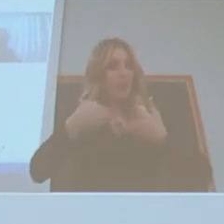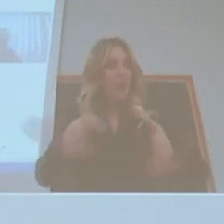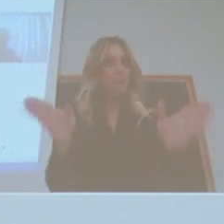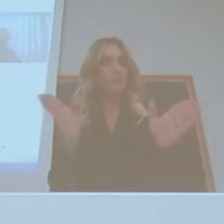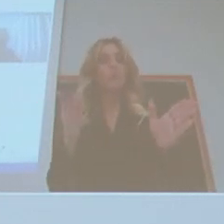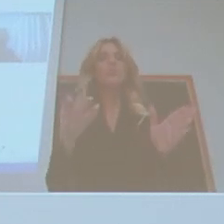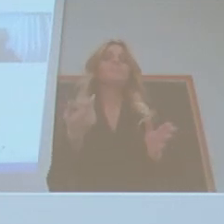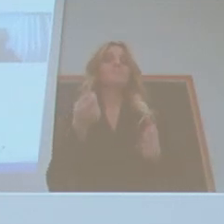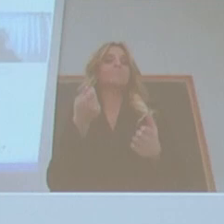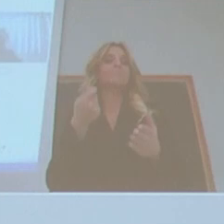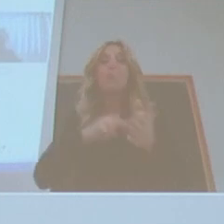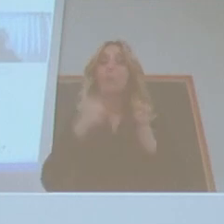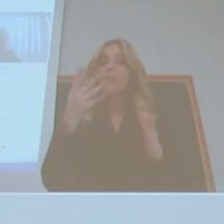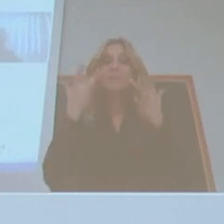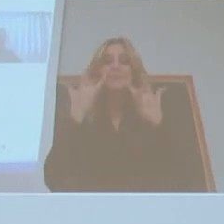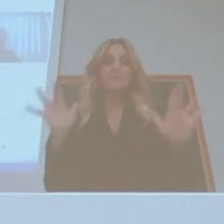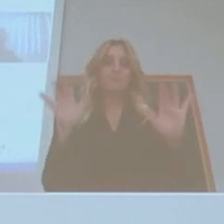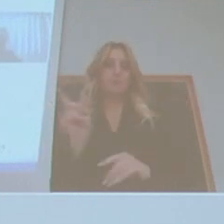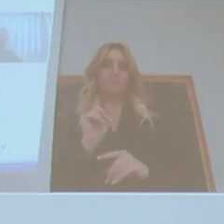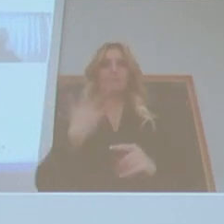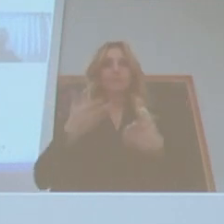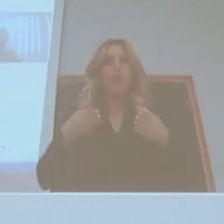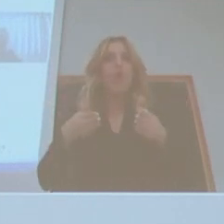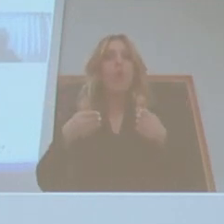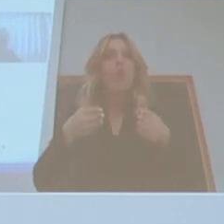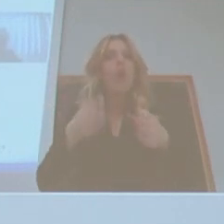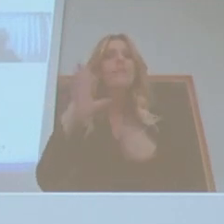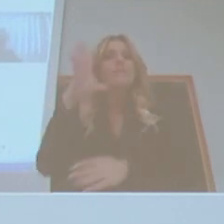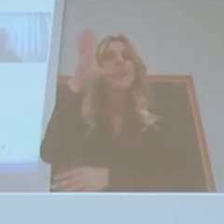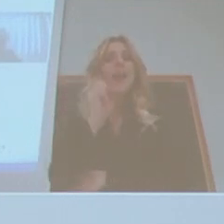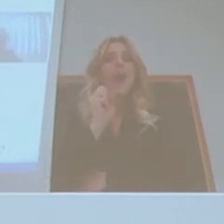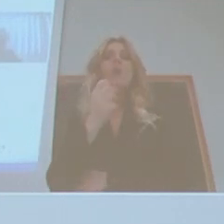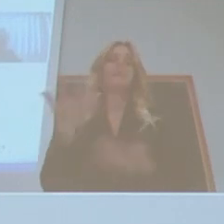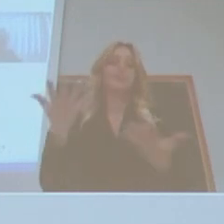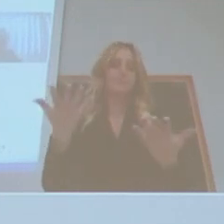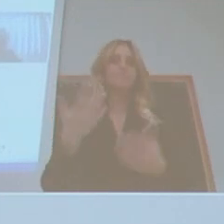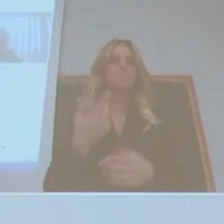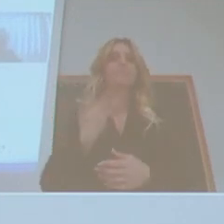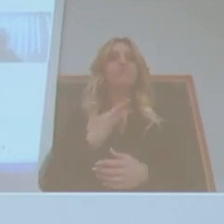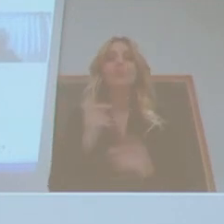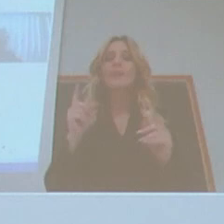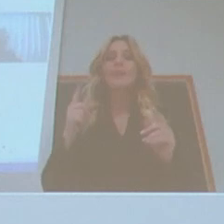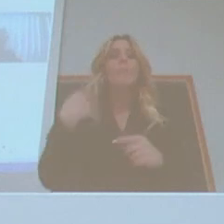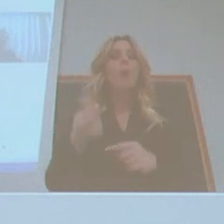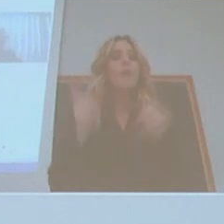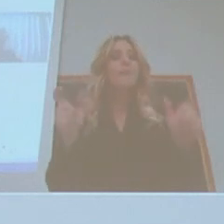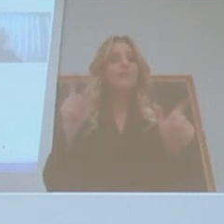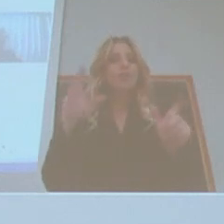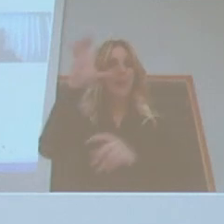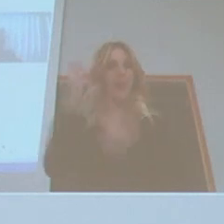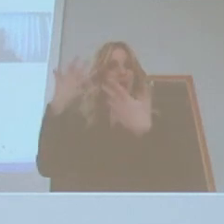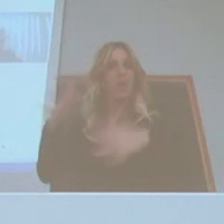è per nulla semplice. Noi abbiamo corsi di laurea in cui vi è una overproduzione di laureati che difficilmente poi possono avere una